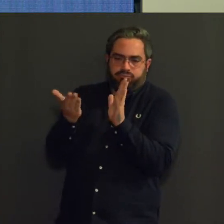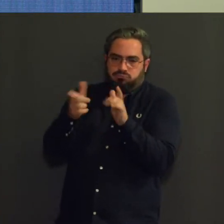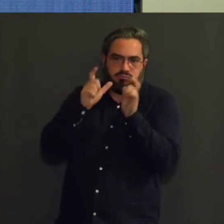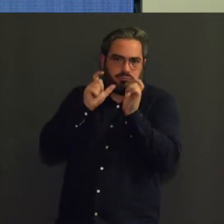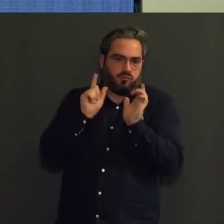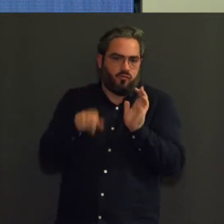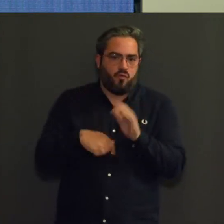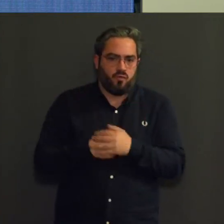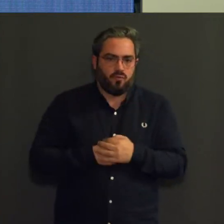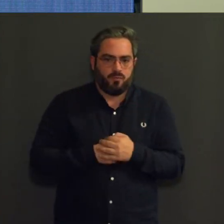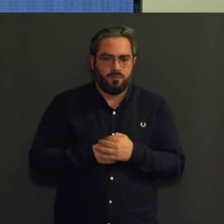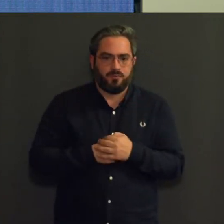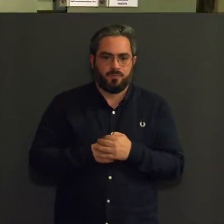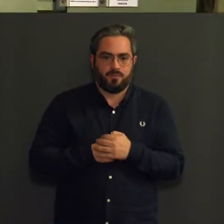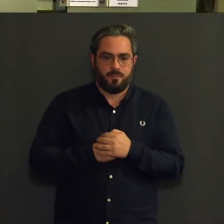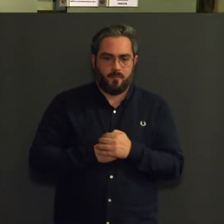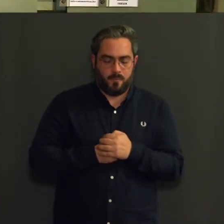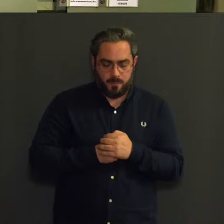commune.